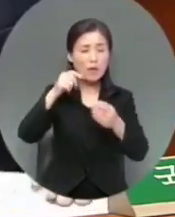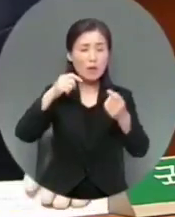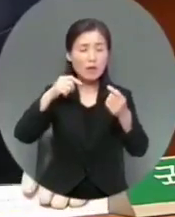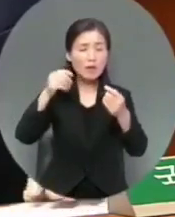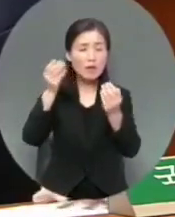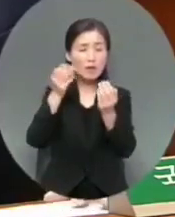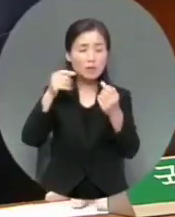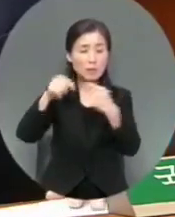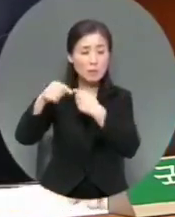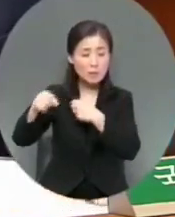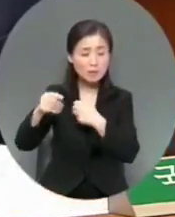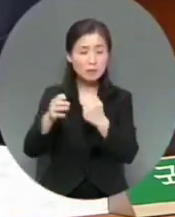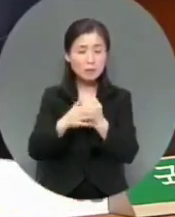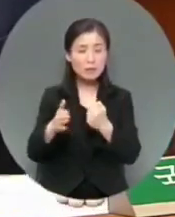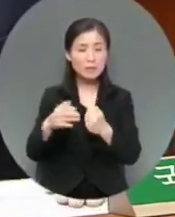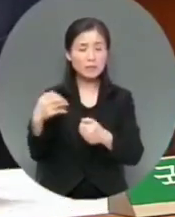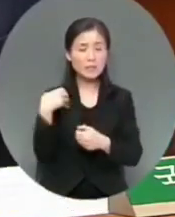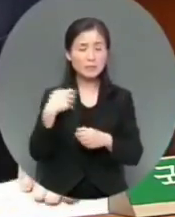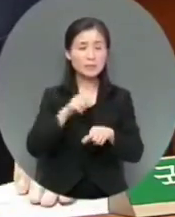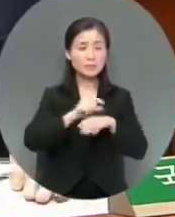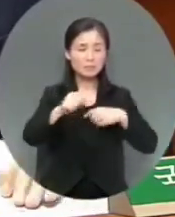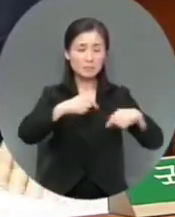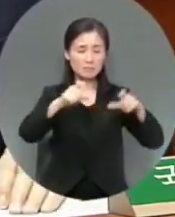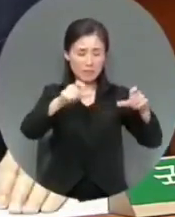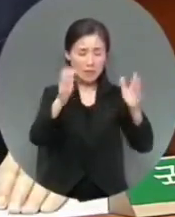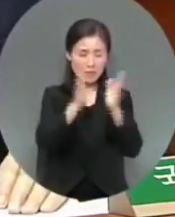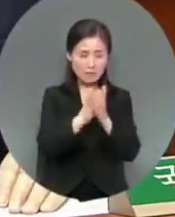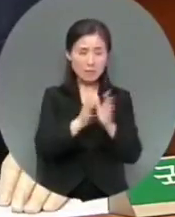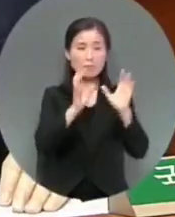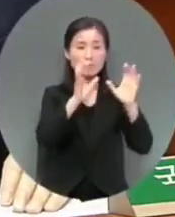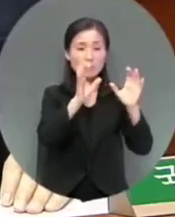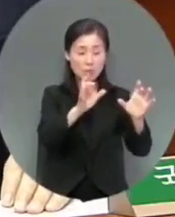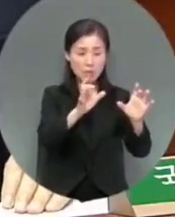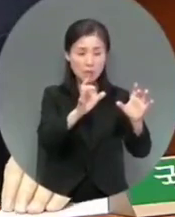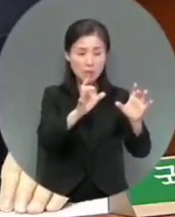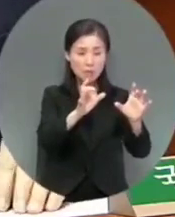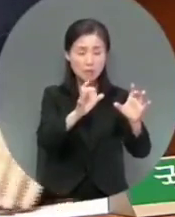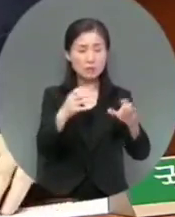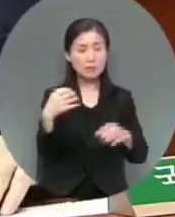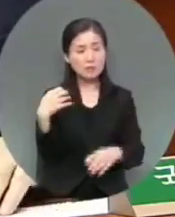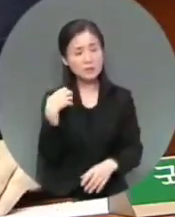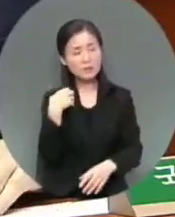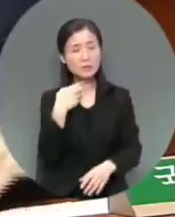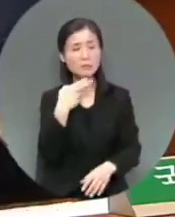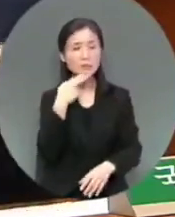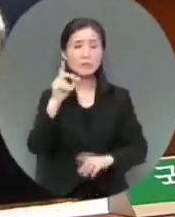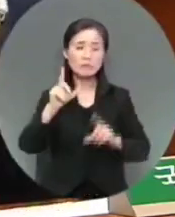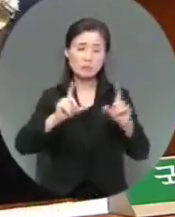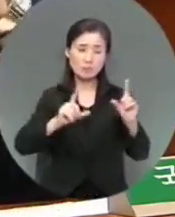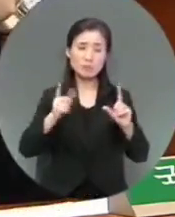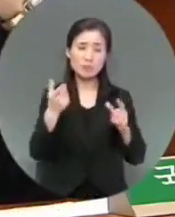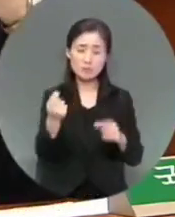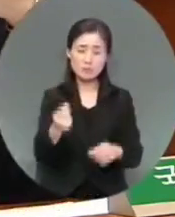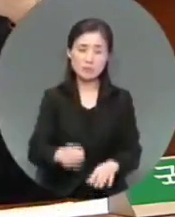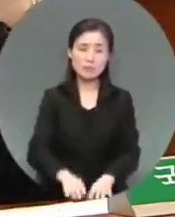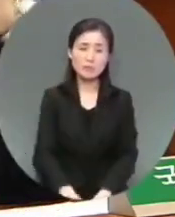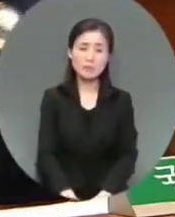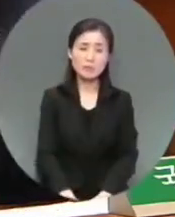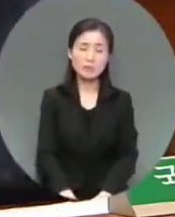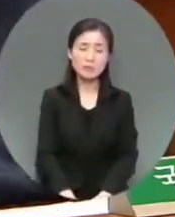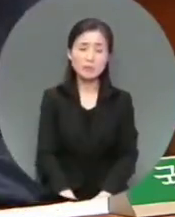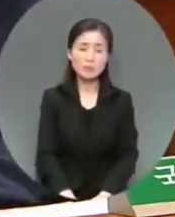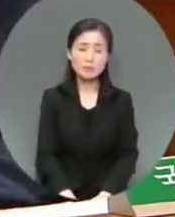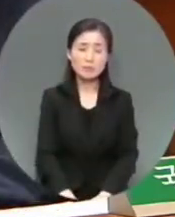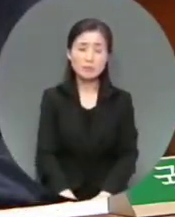떠넘기면서 지자체에서 알아서 해라 이렇게 하면 좀 무책임한 태도라고 생각이 안 들어요,